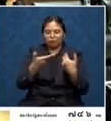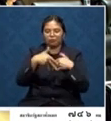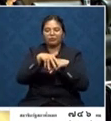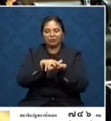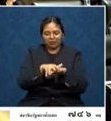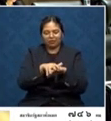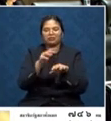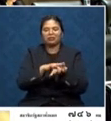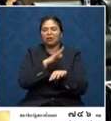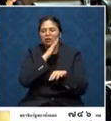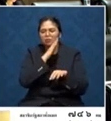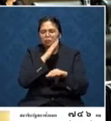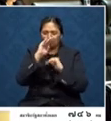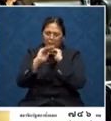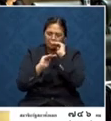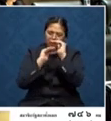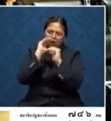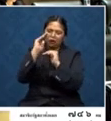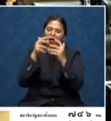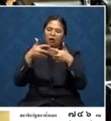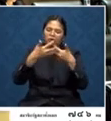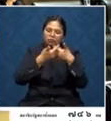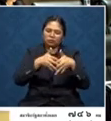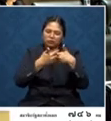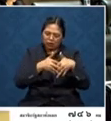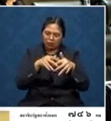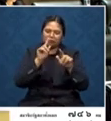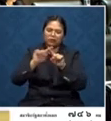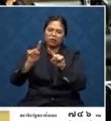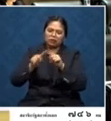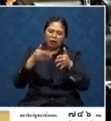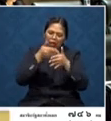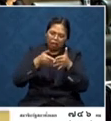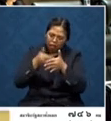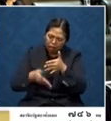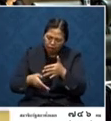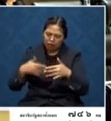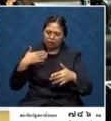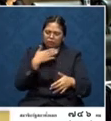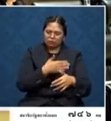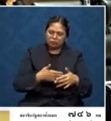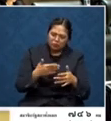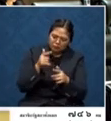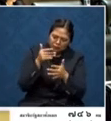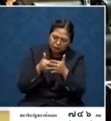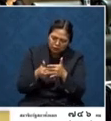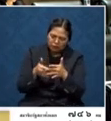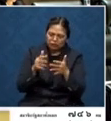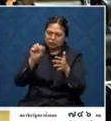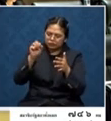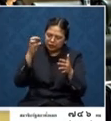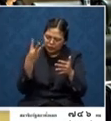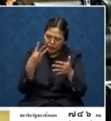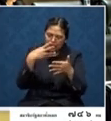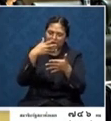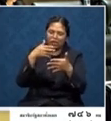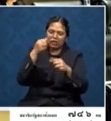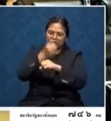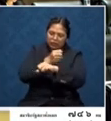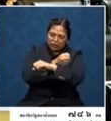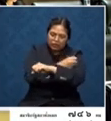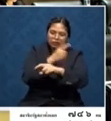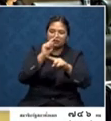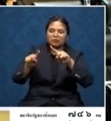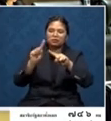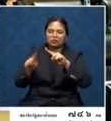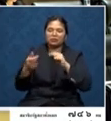างๆที่ขัดขวางการพัฒนาอุตสาหกรรมปัญหาระบบการเซ็นเซอร์ปัญหาระบบสวัสดิภาพสวัสดิการของแรงงานและอื่นๆจะถูกพูดคุยภ